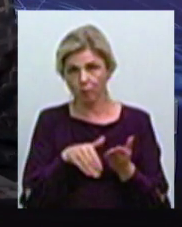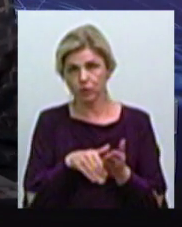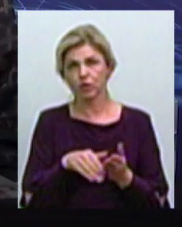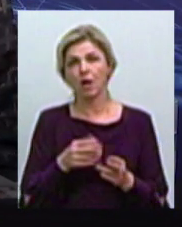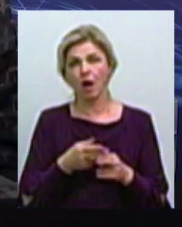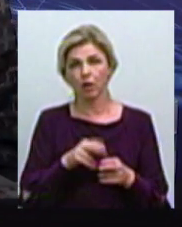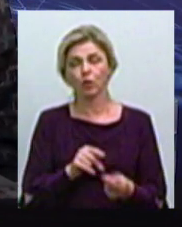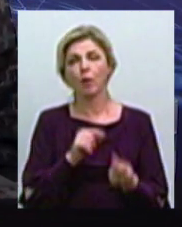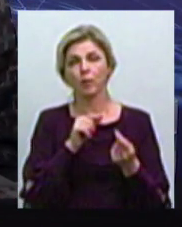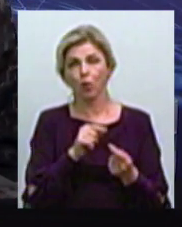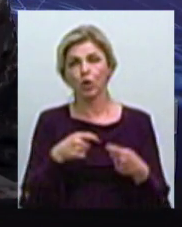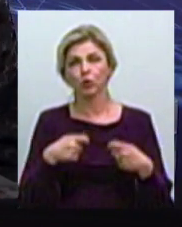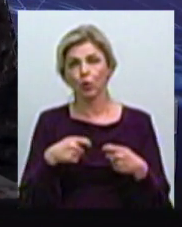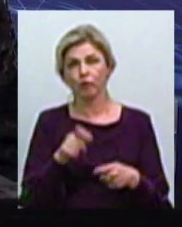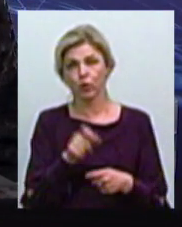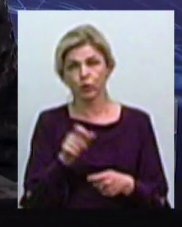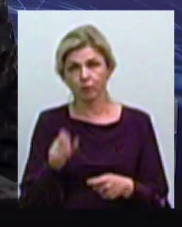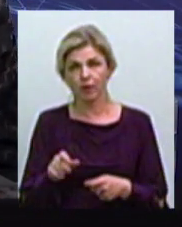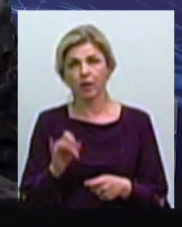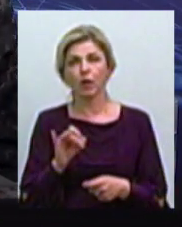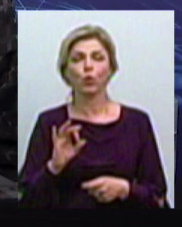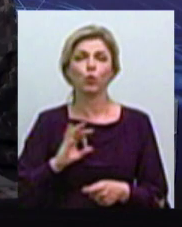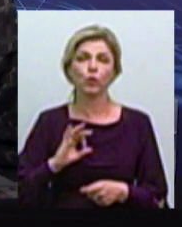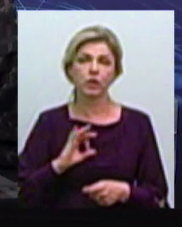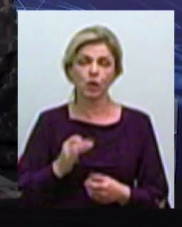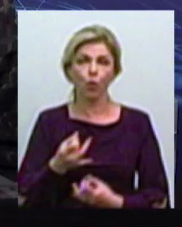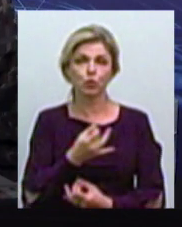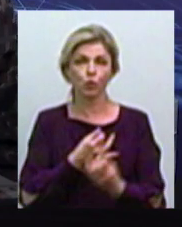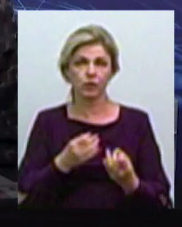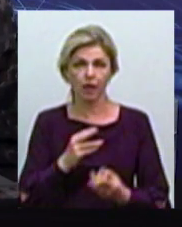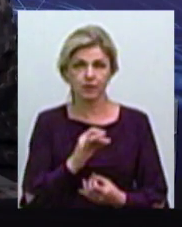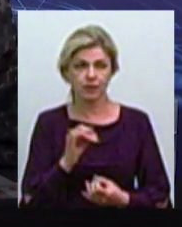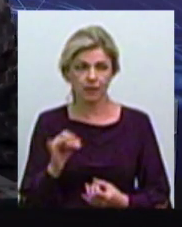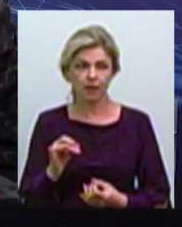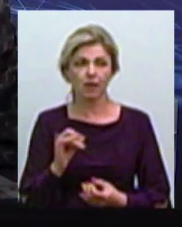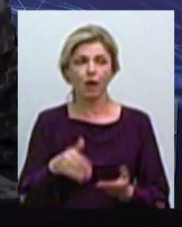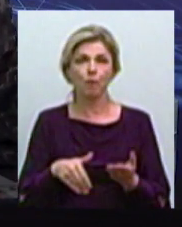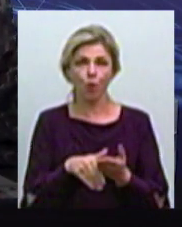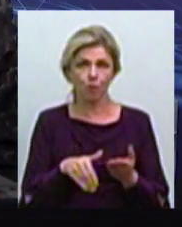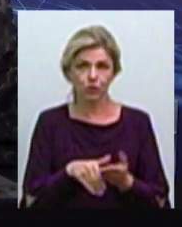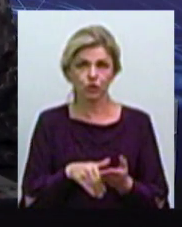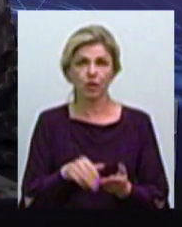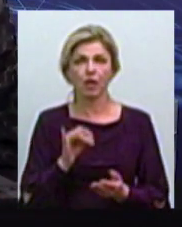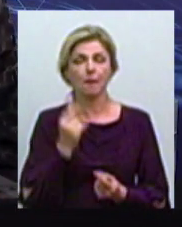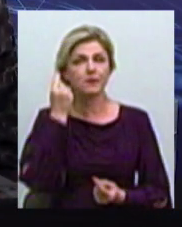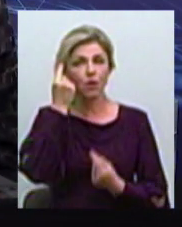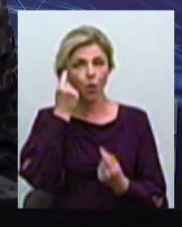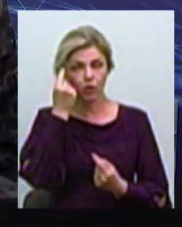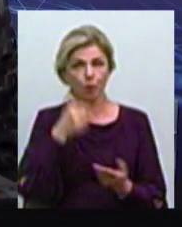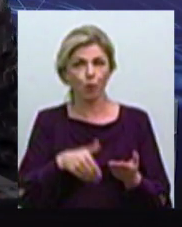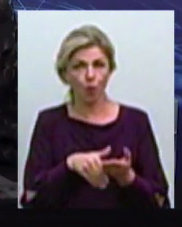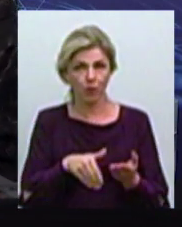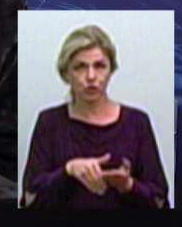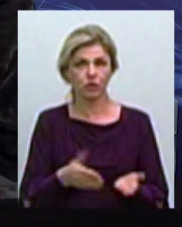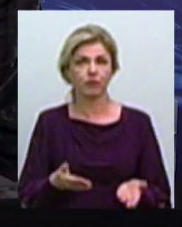противодействию торгівлі людьми, тобто це і юридичні консультації, і допомога, це і психологічна